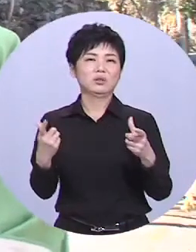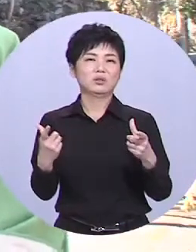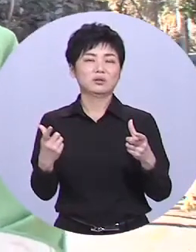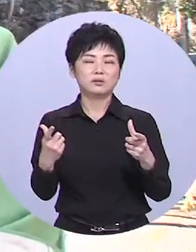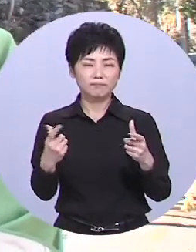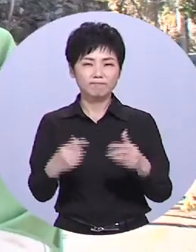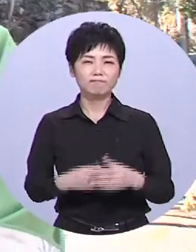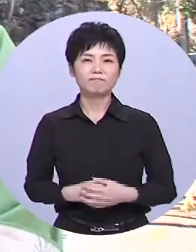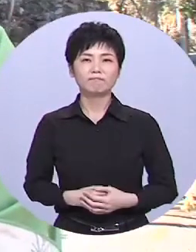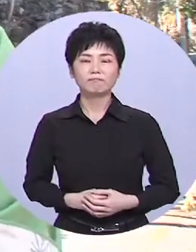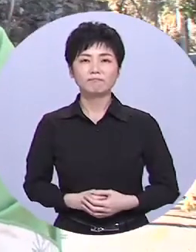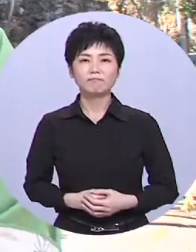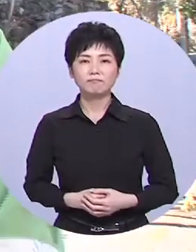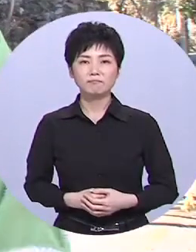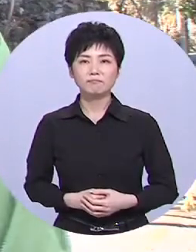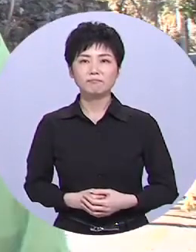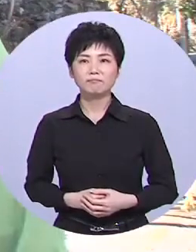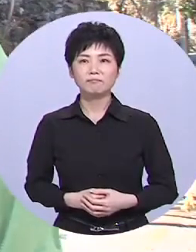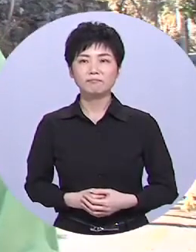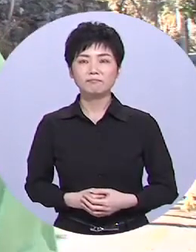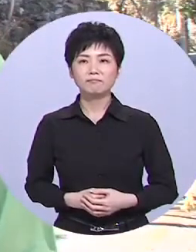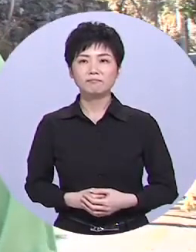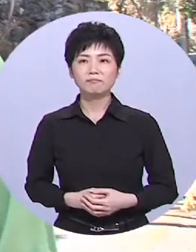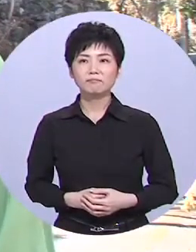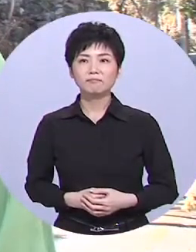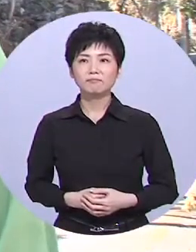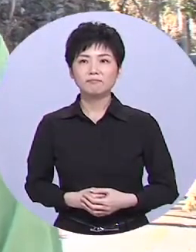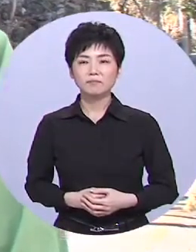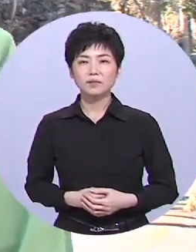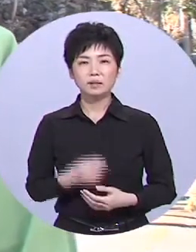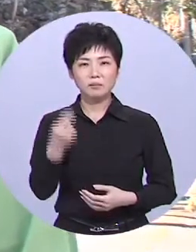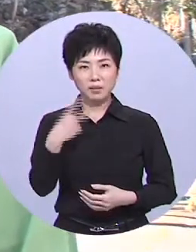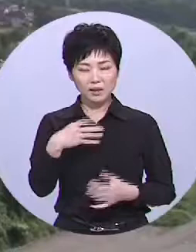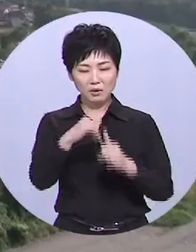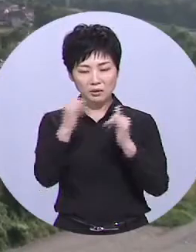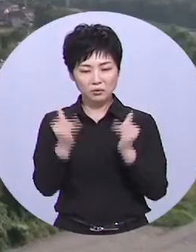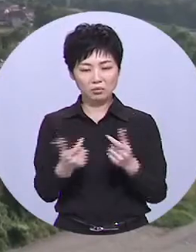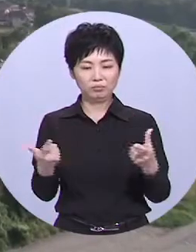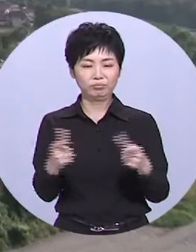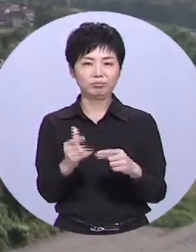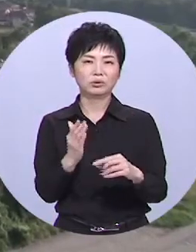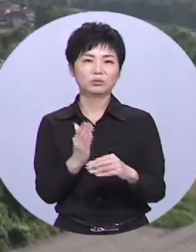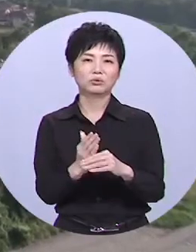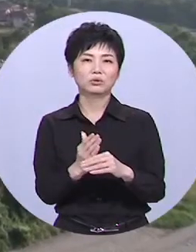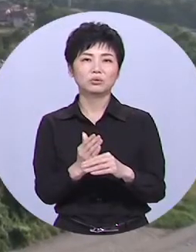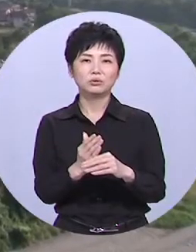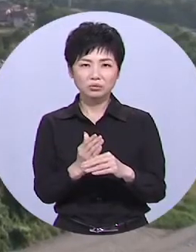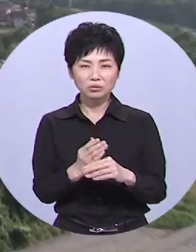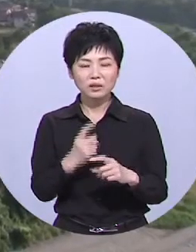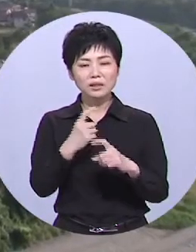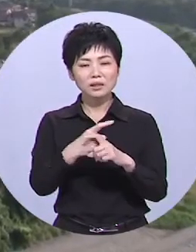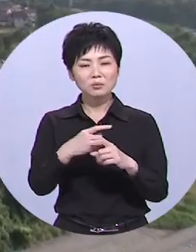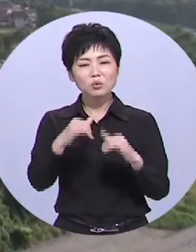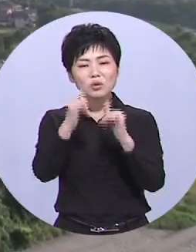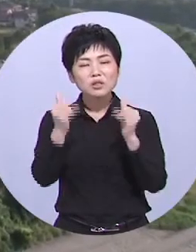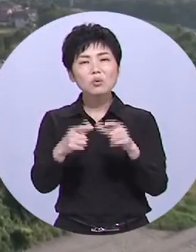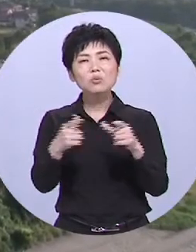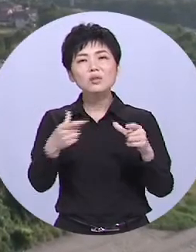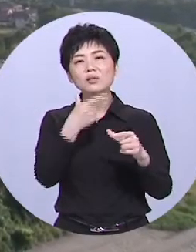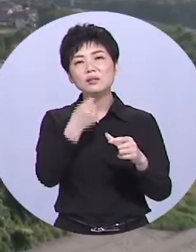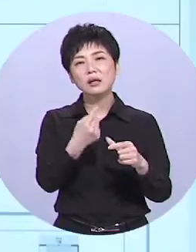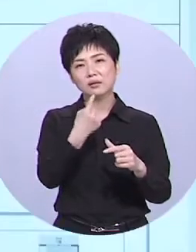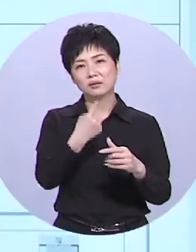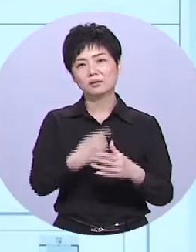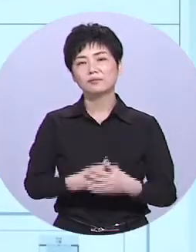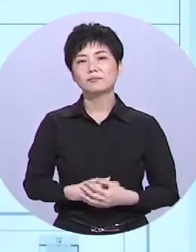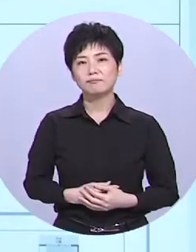地域もね。でそれと同じようにものすごく人も減ってるんです。秩父地域の人を増やしたいというの